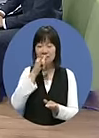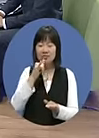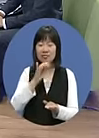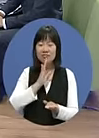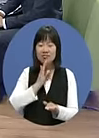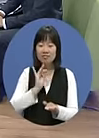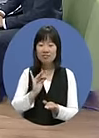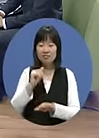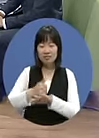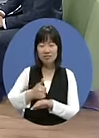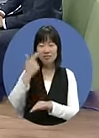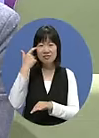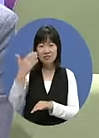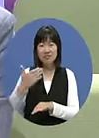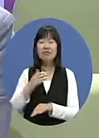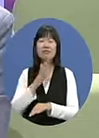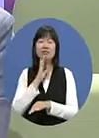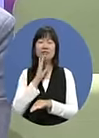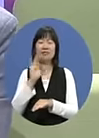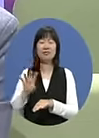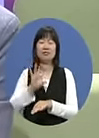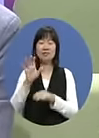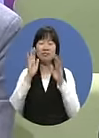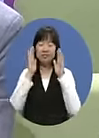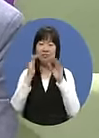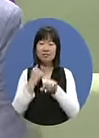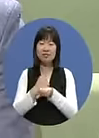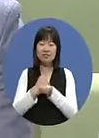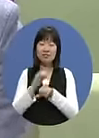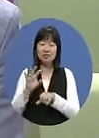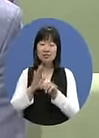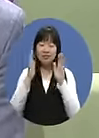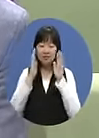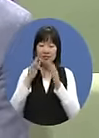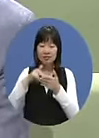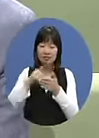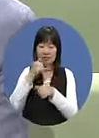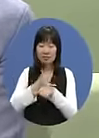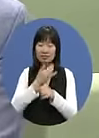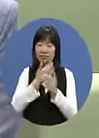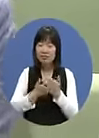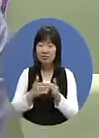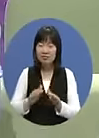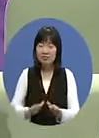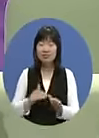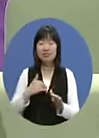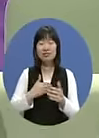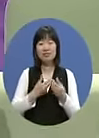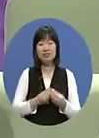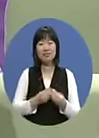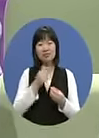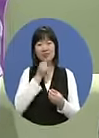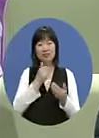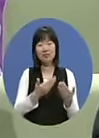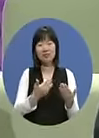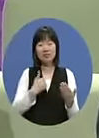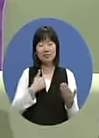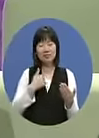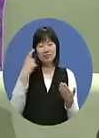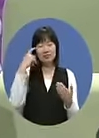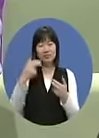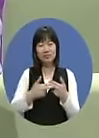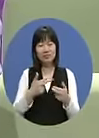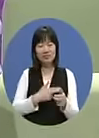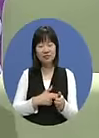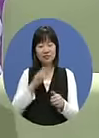당연한 결과인가요? 예, 반복학습, 반복해서 읽는 거 되게 중요하거든요. 제 사례도 하나 소개를 해드릴게요. 네. 제가 정신과